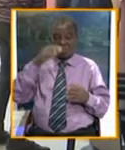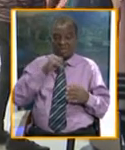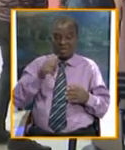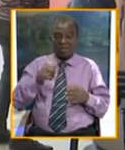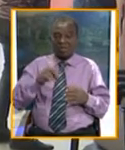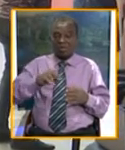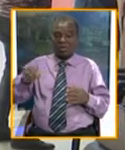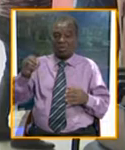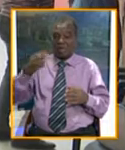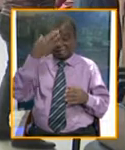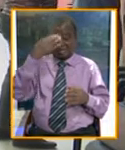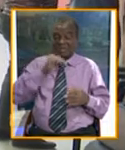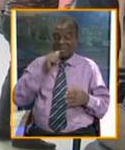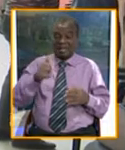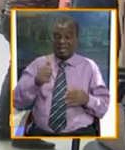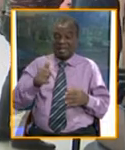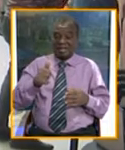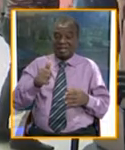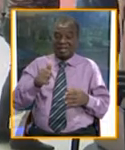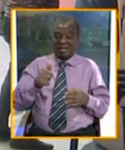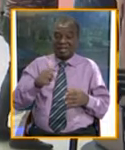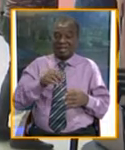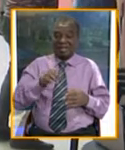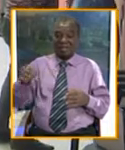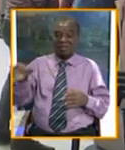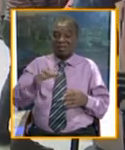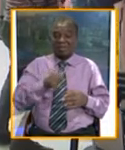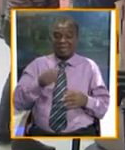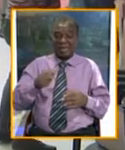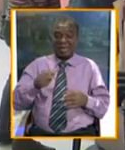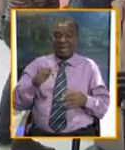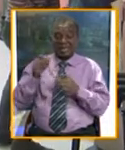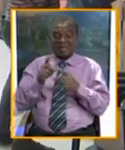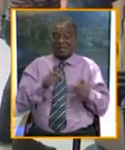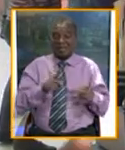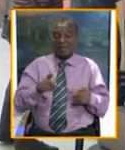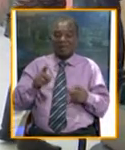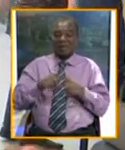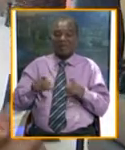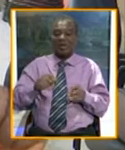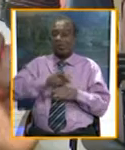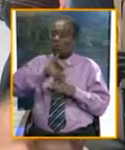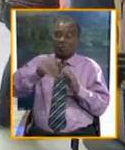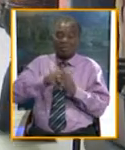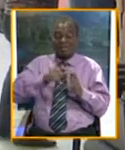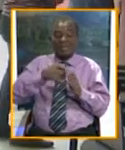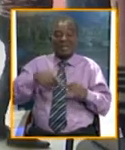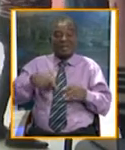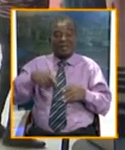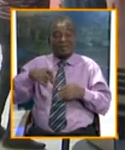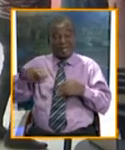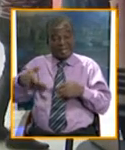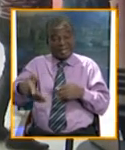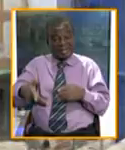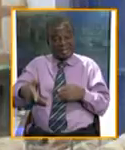on ne sait pas. Eux, ils ont pris déjà les dispositions qu'il n'y aura rien. Pourtant, tous ceux qui passaient par là disaient que l'immeuble. On